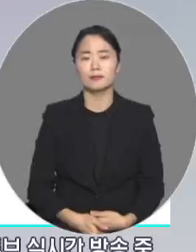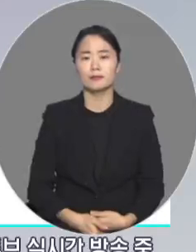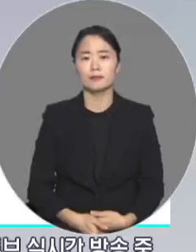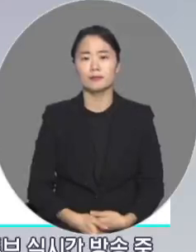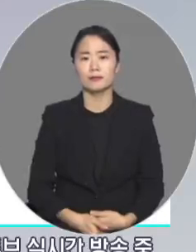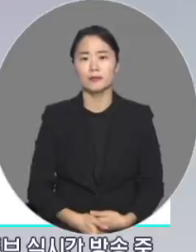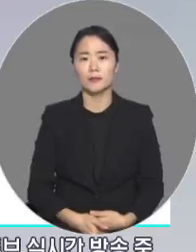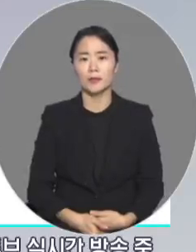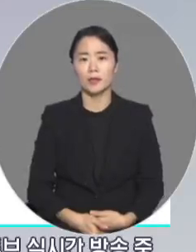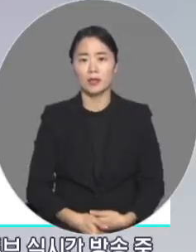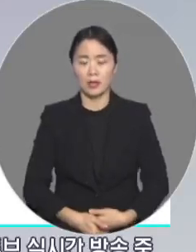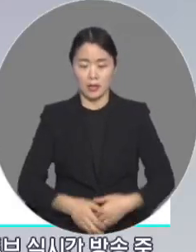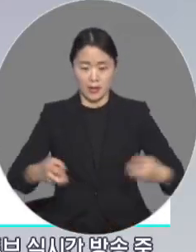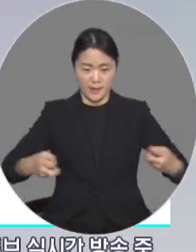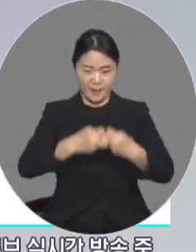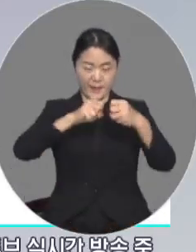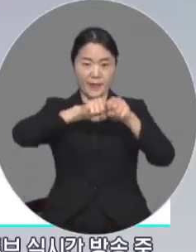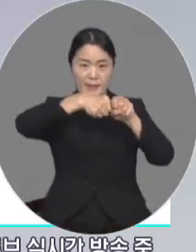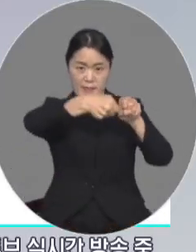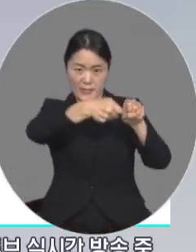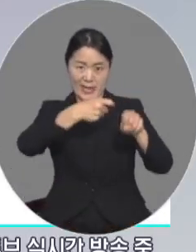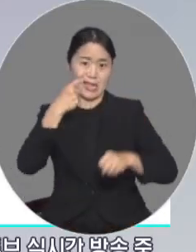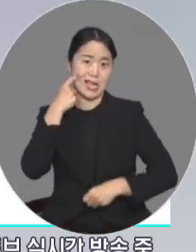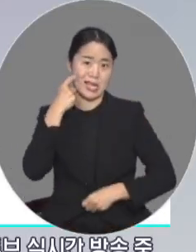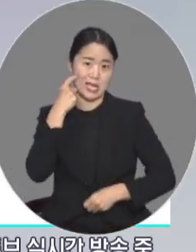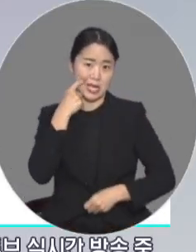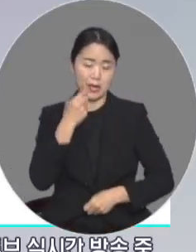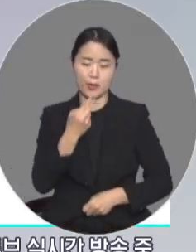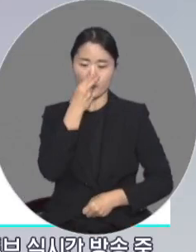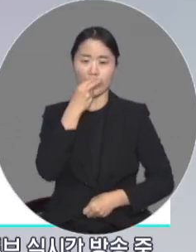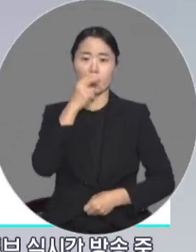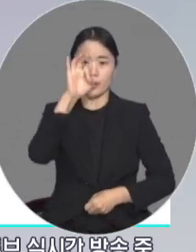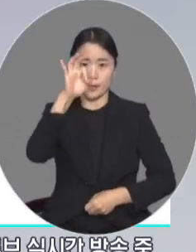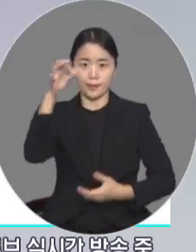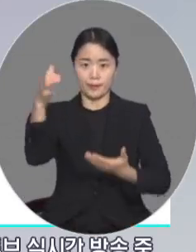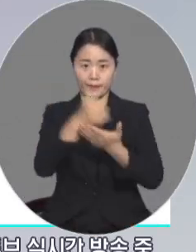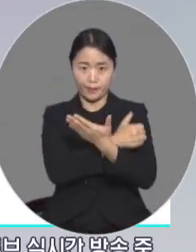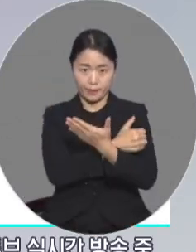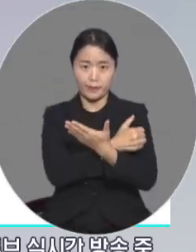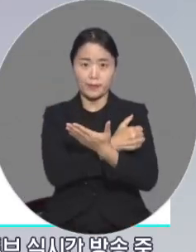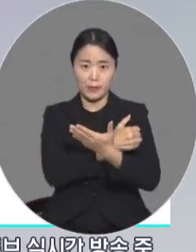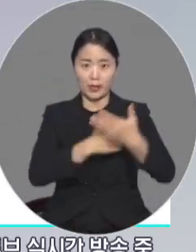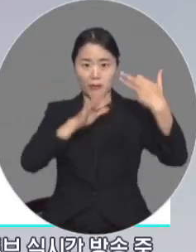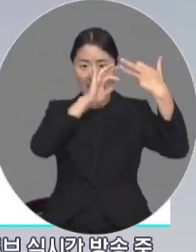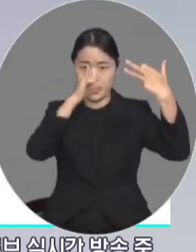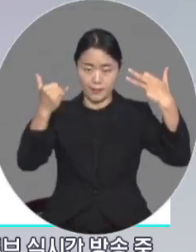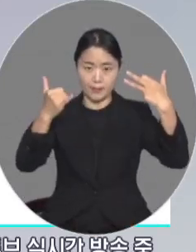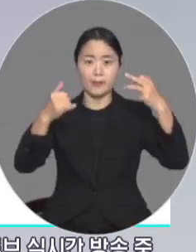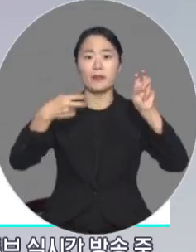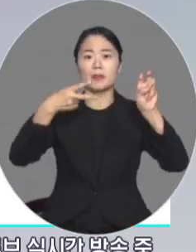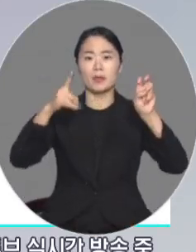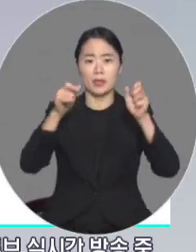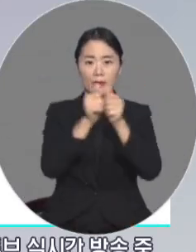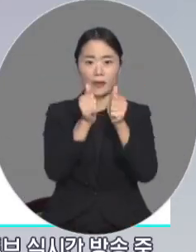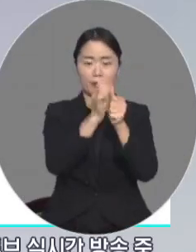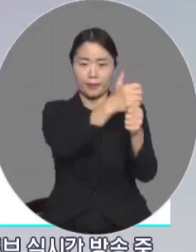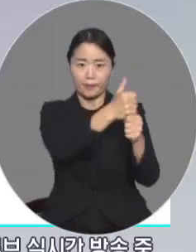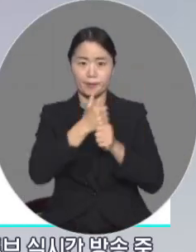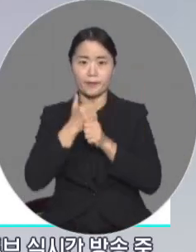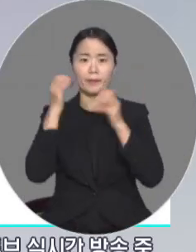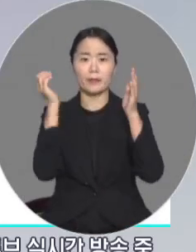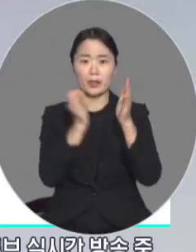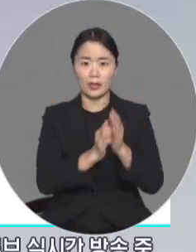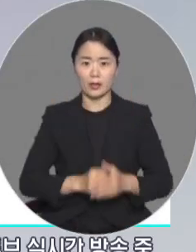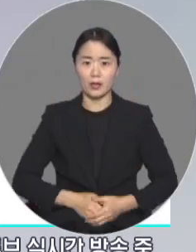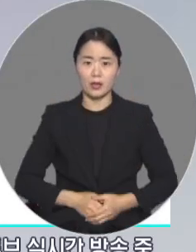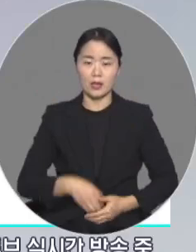고의로 교통사고를 내고 수억 원대 보험금을 챙긴 20대 일당이 무더기로 경찰에 붙잡혔습니다. 보험